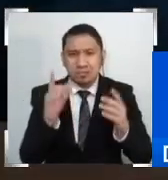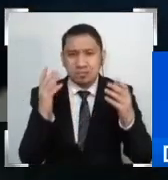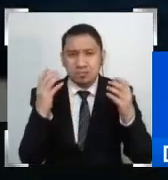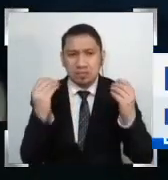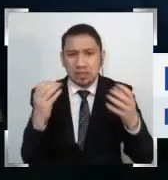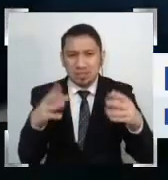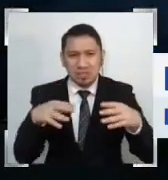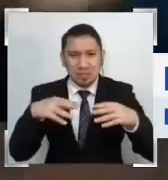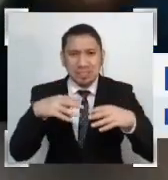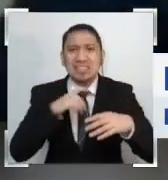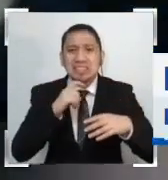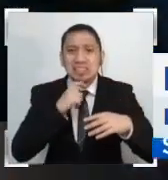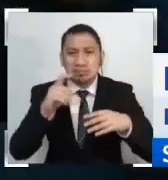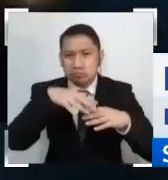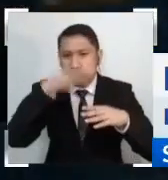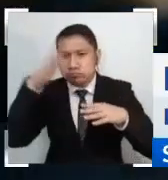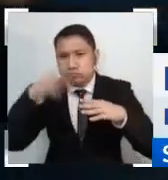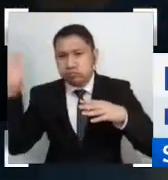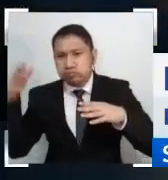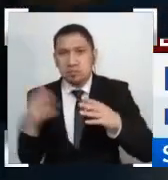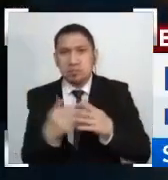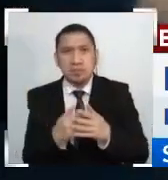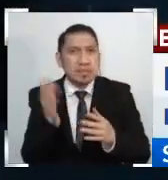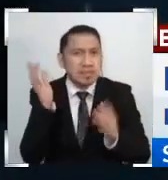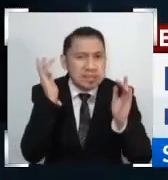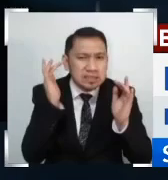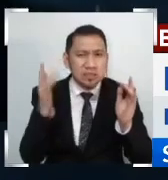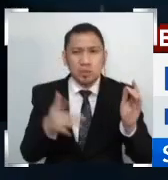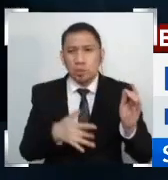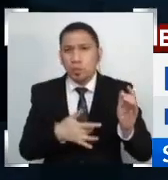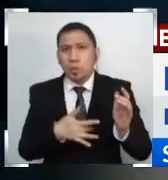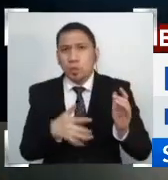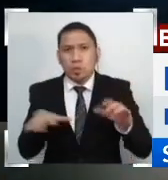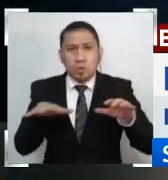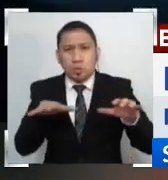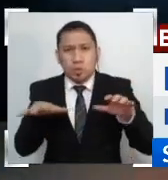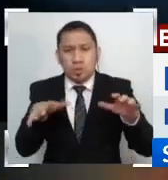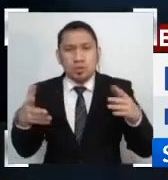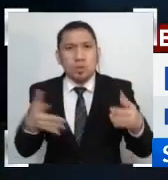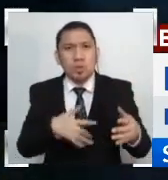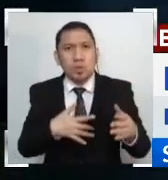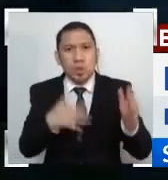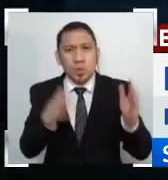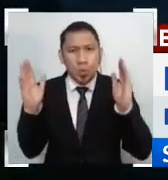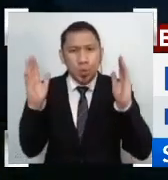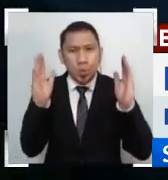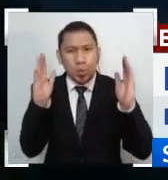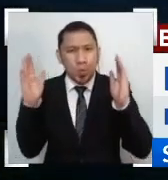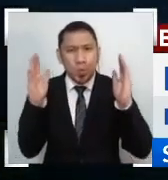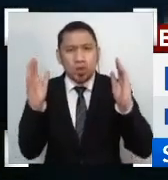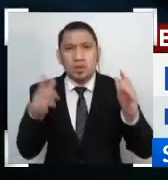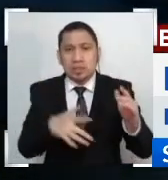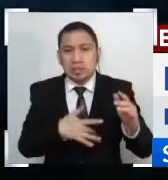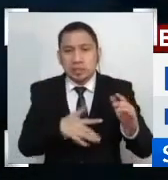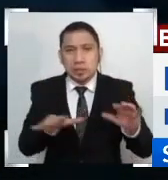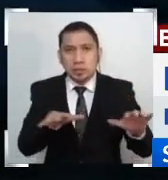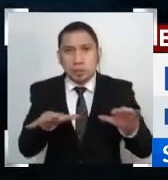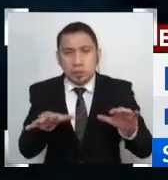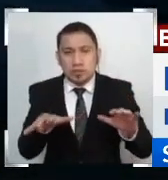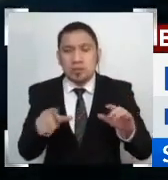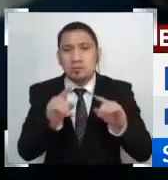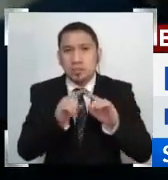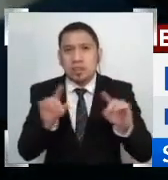May mga pagkakataong misal, parang naririnig, nararamdaman namin, hihayanig na rin itong pader. Pero ang importante sa puntong